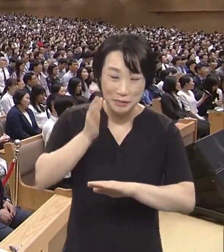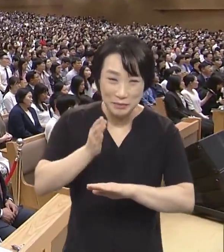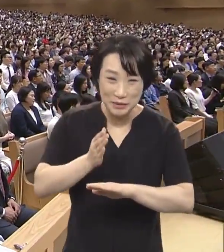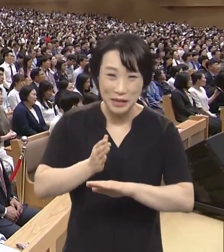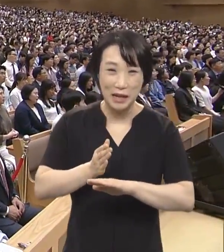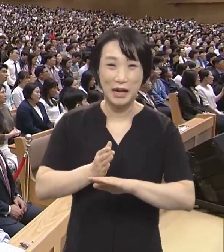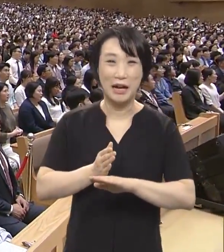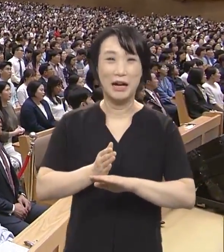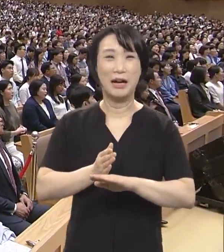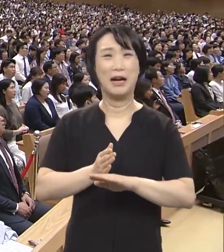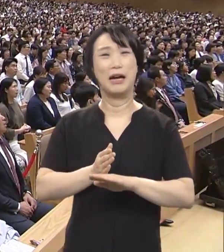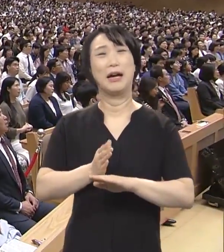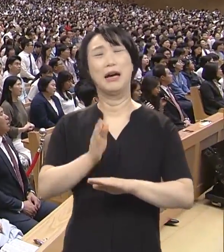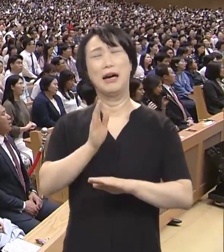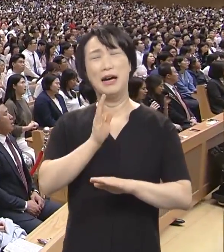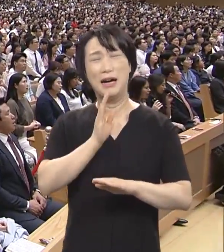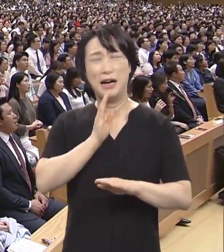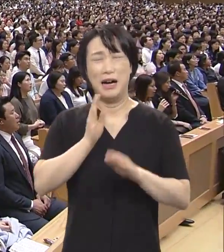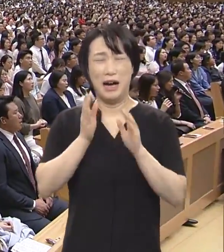감사.